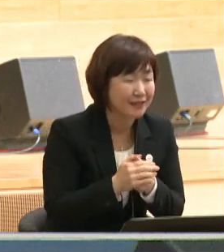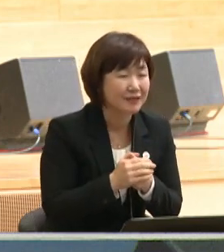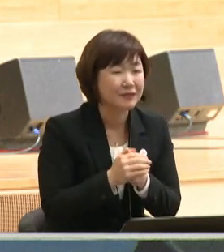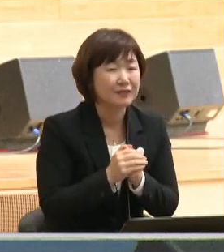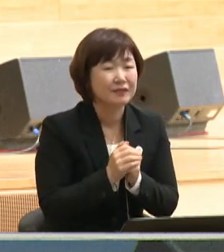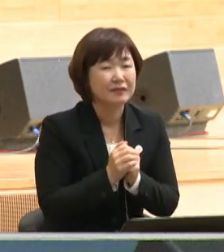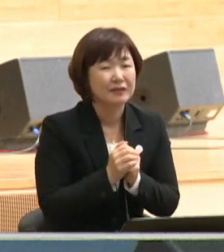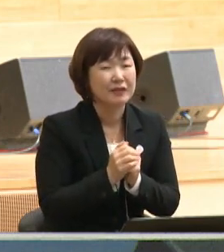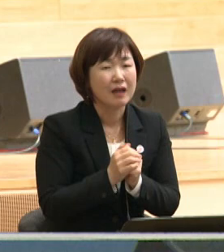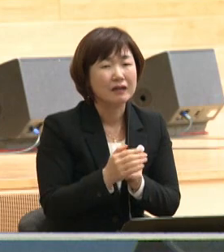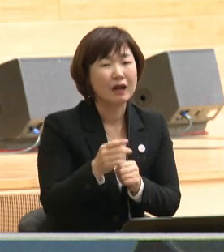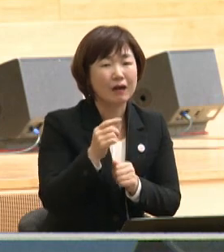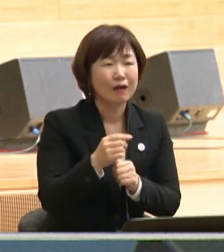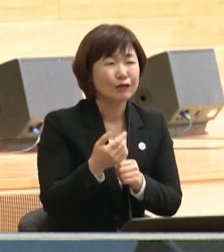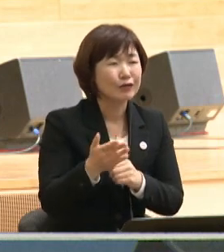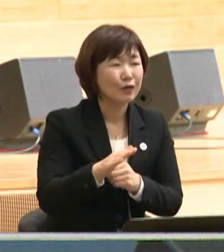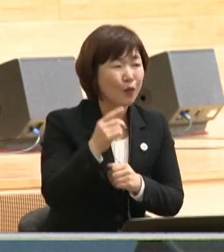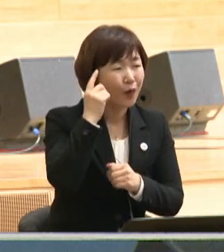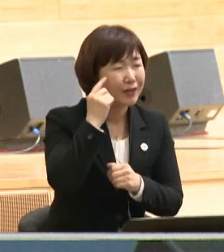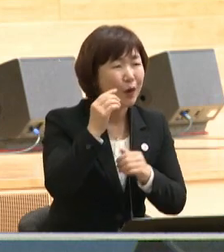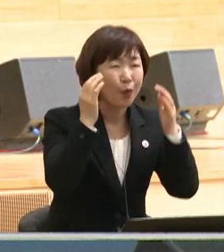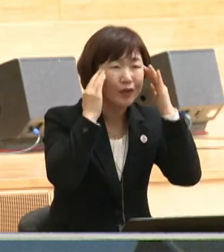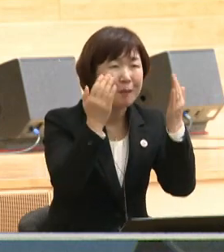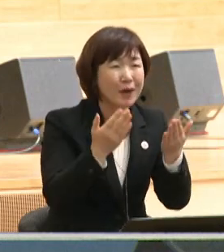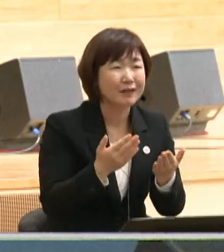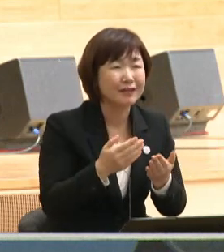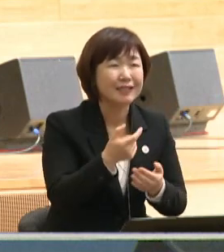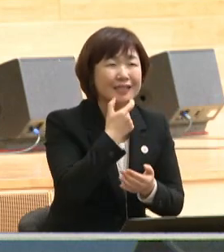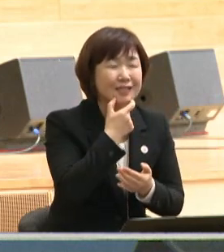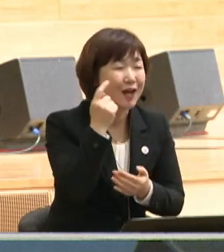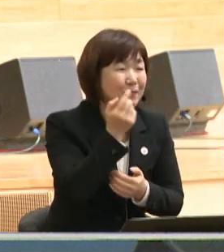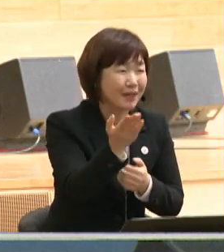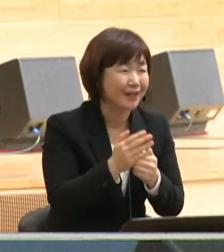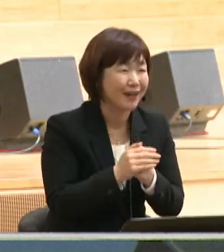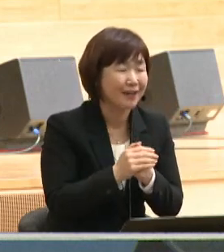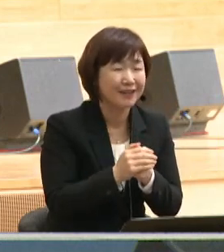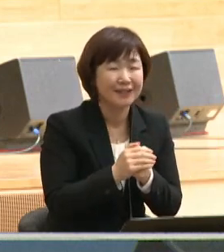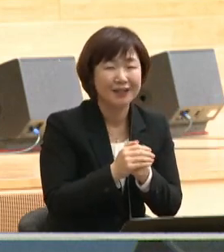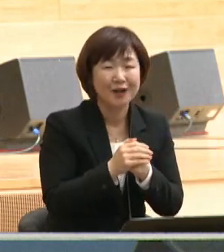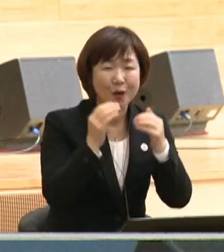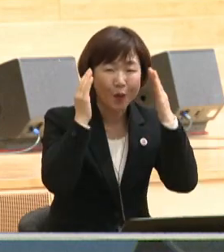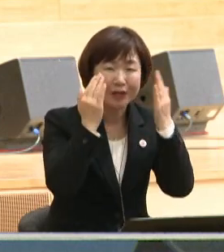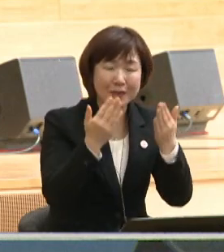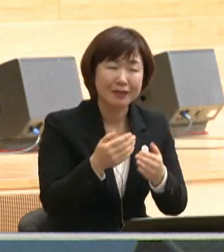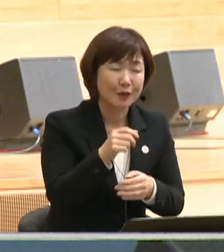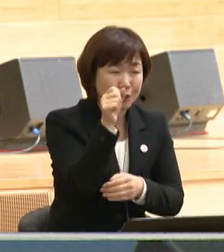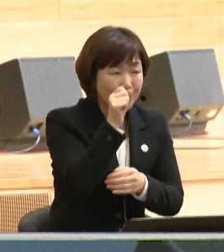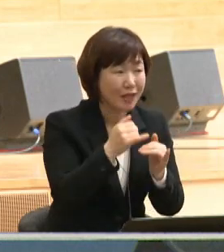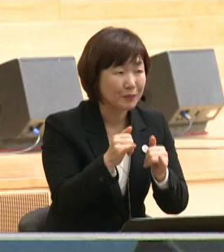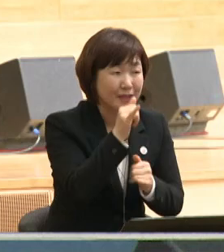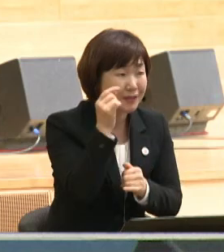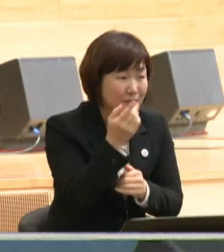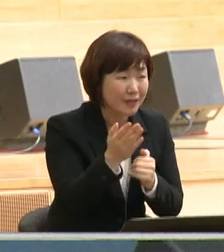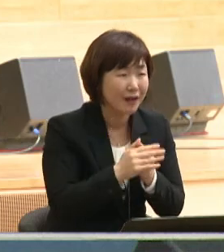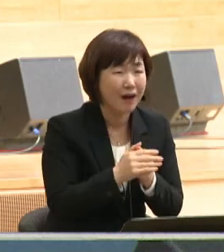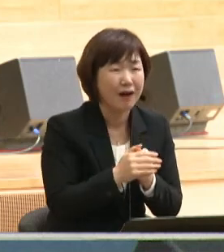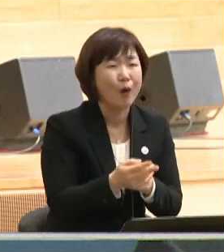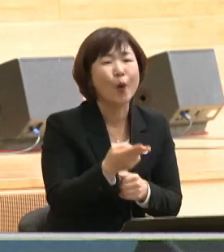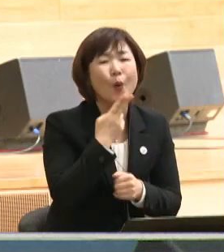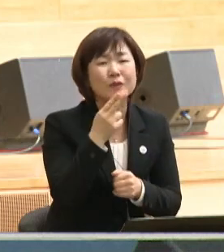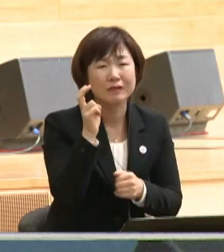여러분 우리는 왜 이렇게 고난을 싫어할까요 과연 고난을 좋아하는 사람이 있을까요 아마 없을 겁니다